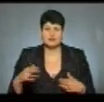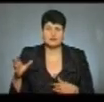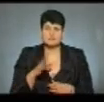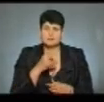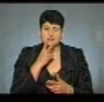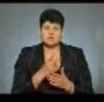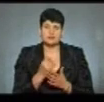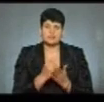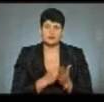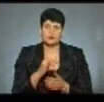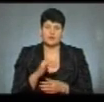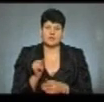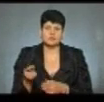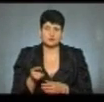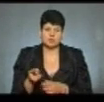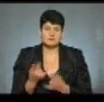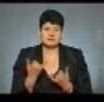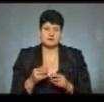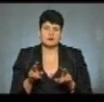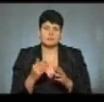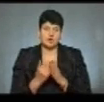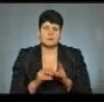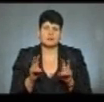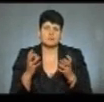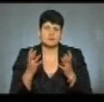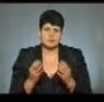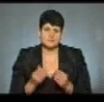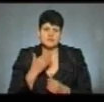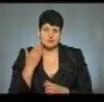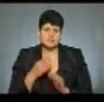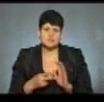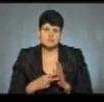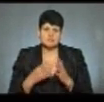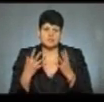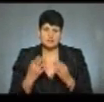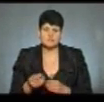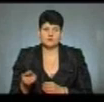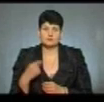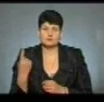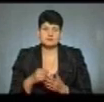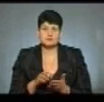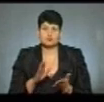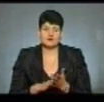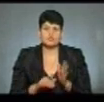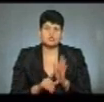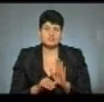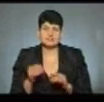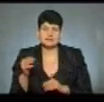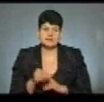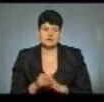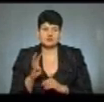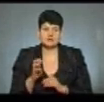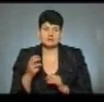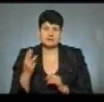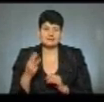всім глядачам телеканалу ЮА Тернопіль. В ефірі програма «Тема дня». За останні 7 днів на Тернопільщині зареєстрували